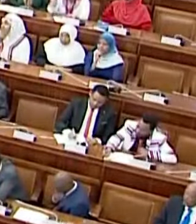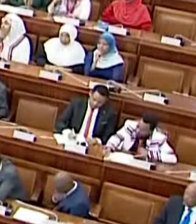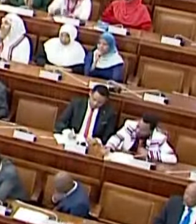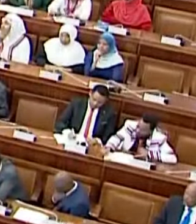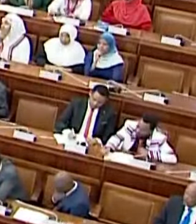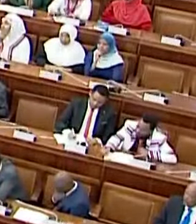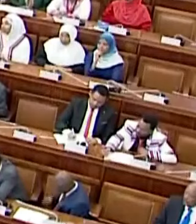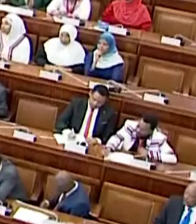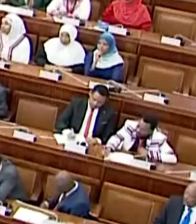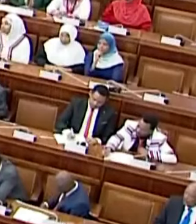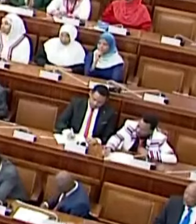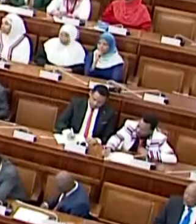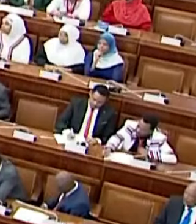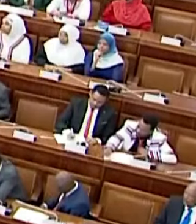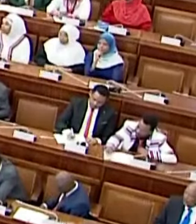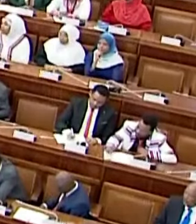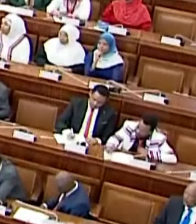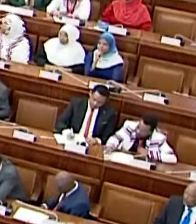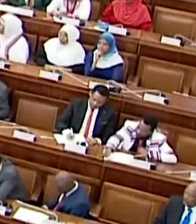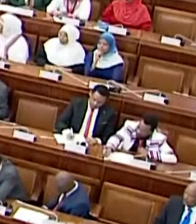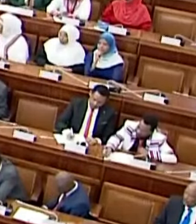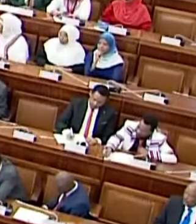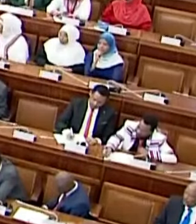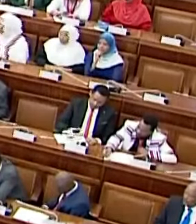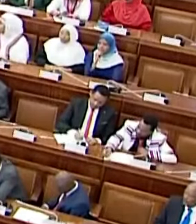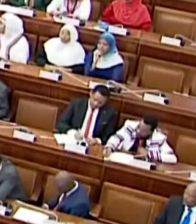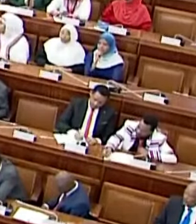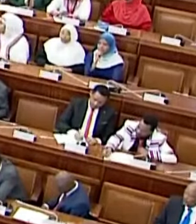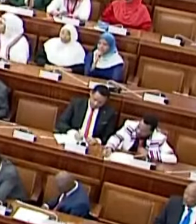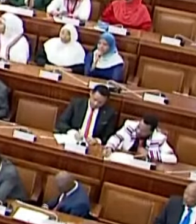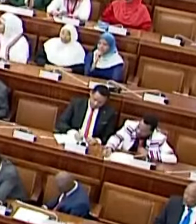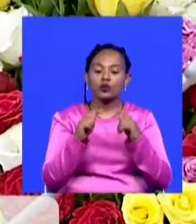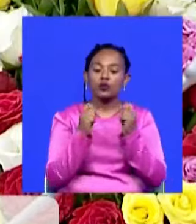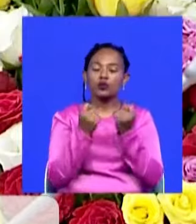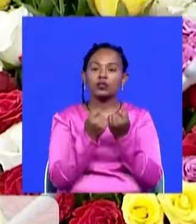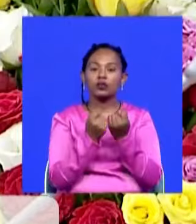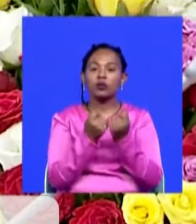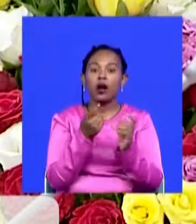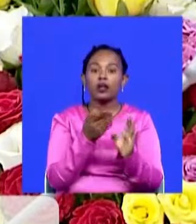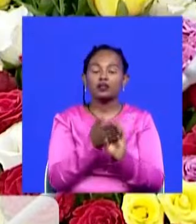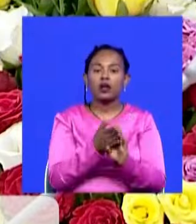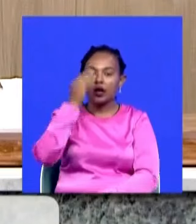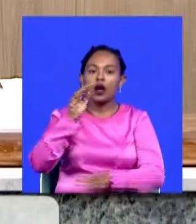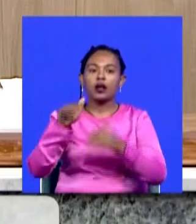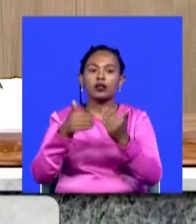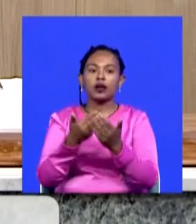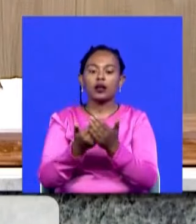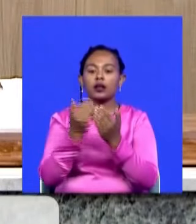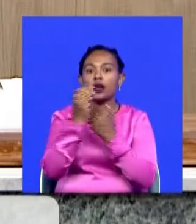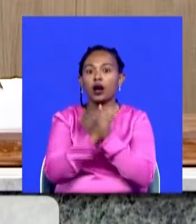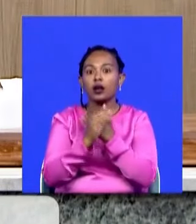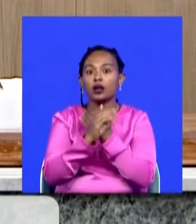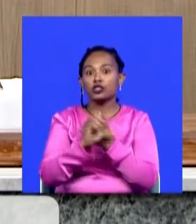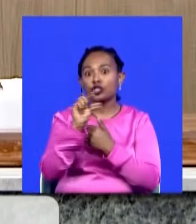የመፍትሄ አቅጣጫ ምንድን ነው የሚለው ጥያቄም በምክር ቤቱ አባላት አጽንኦትም ተሰጥቶታል። አጠቃላይ የሀገራችን የማክሮ